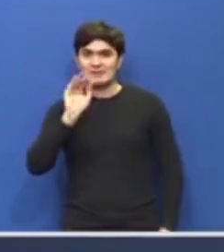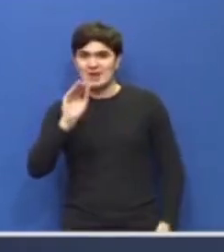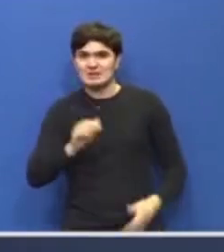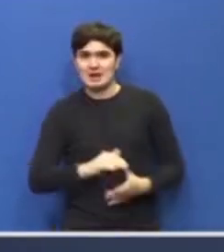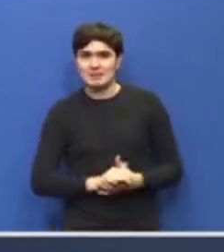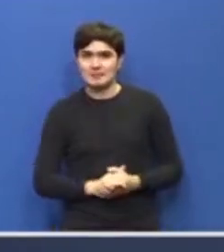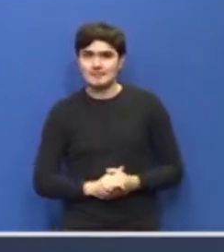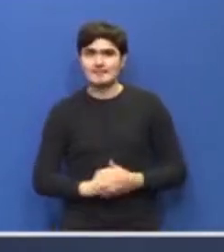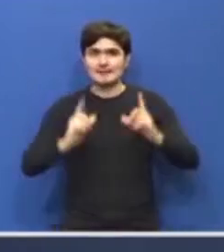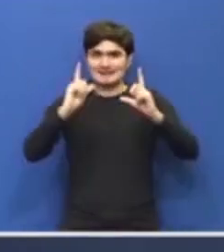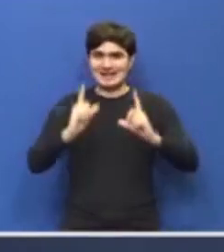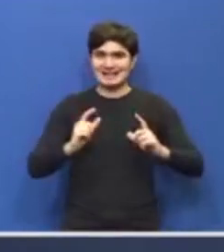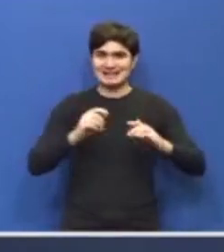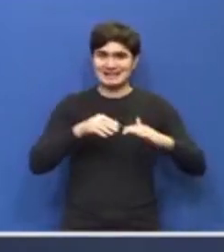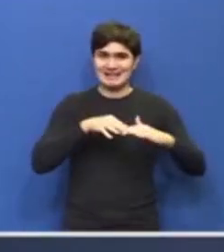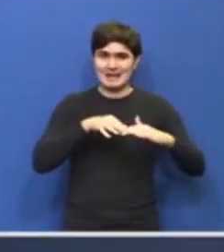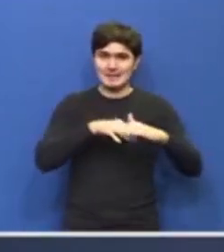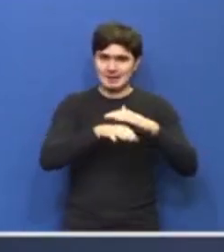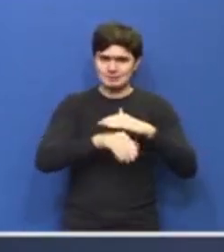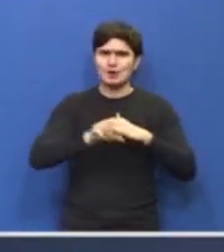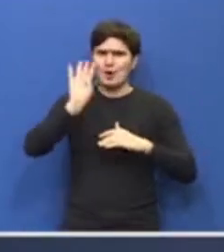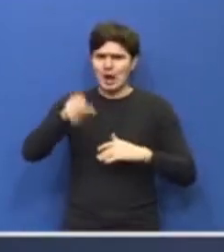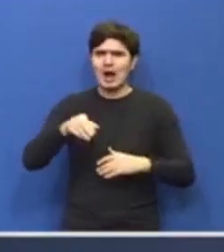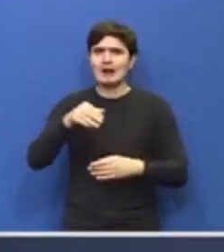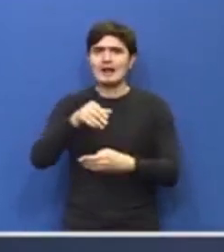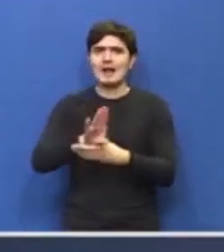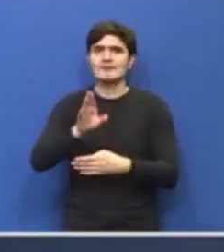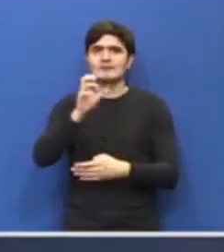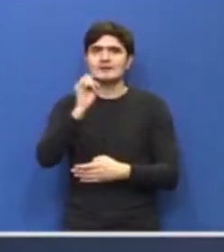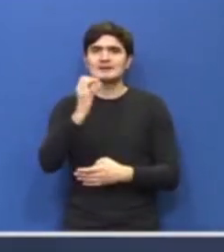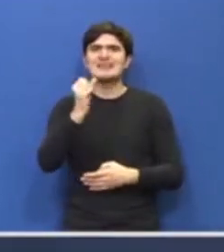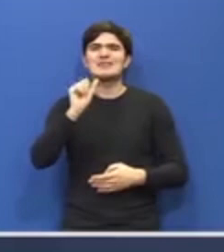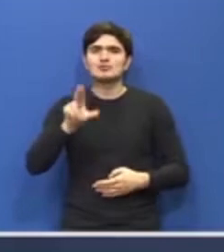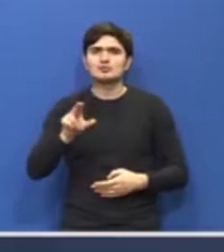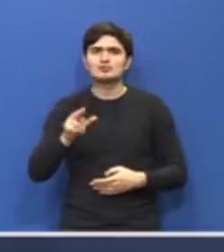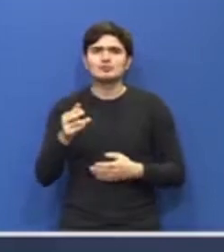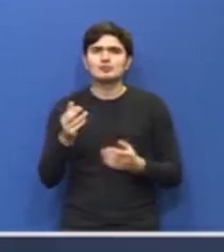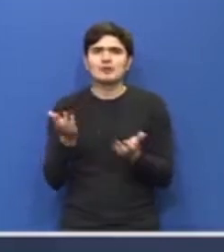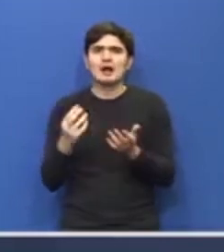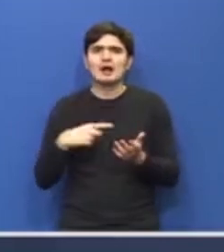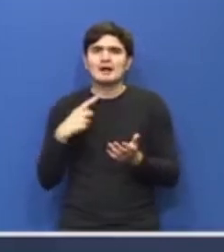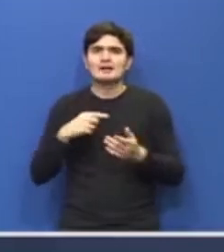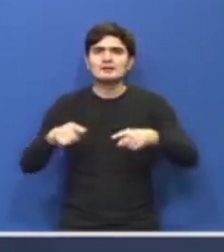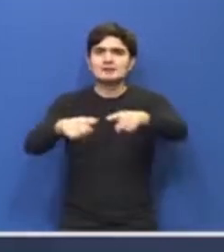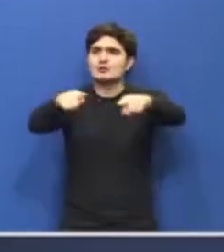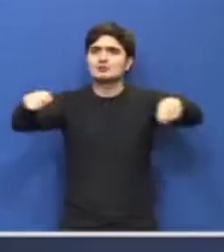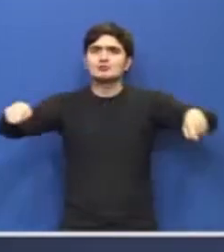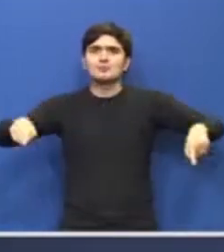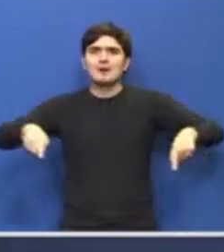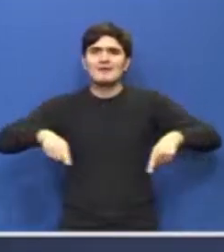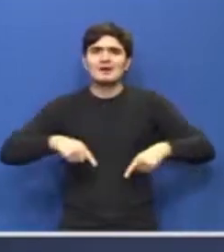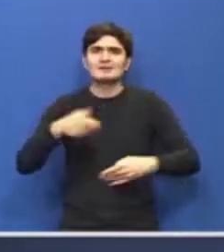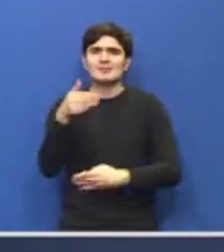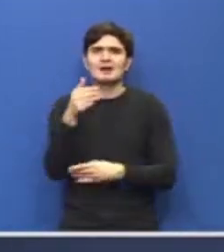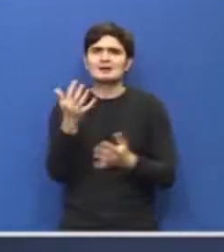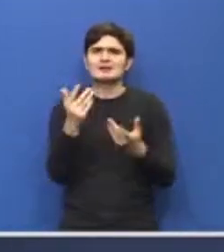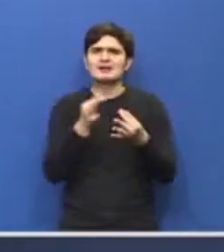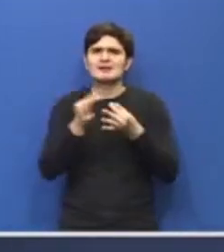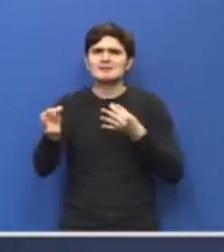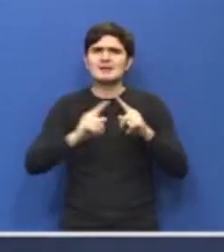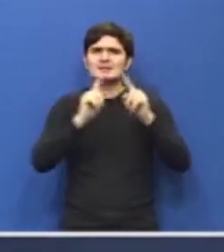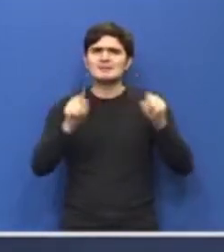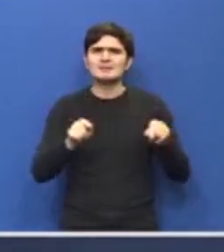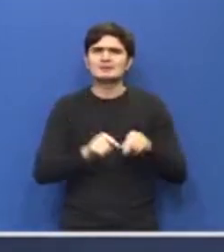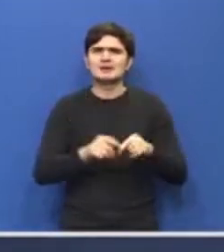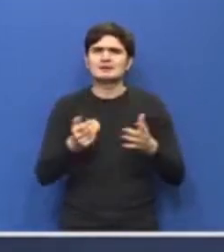dacă stațiile de metrou au aviz ISU în acest moment și care este suprafața acestor magazine, despre câți metri pătrați vorbim și care e